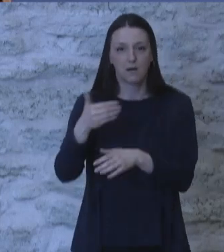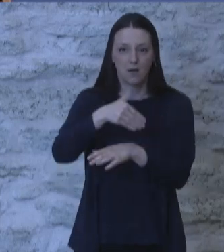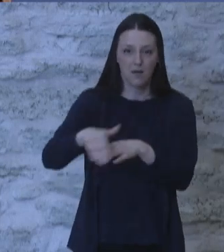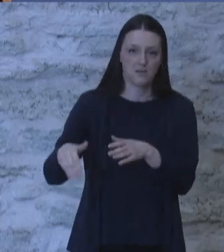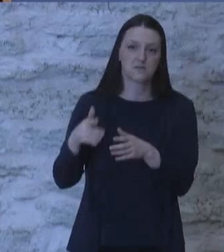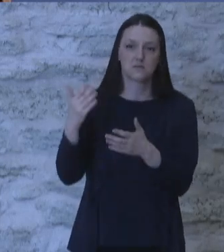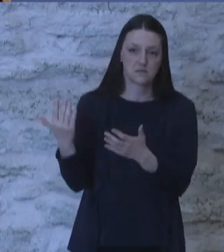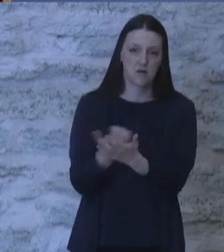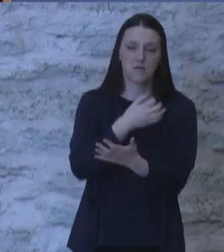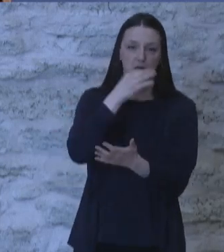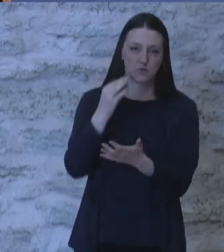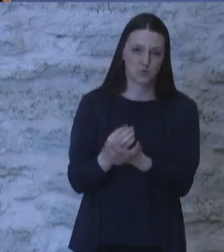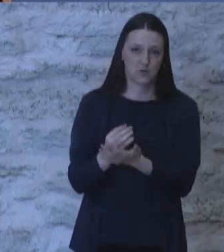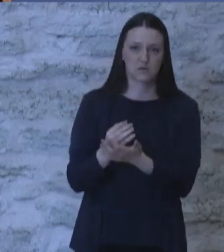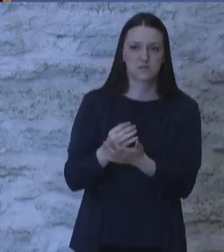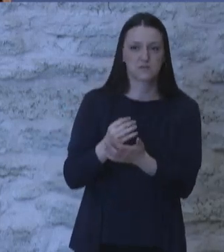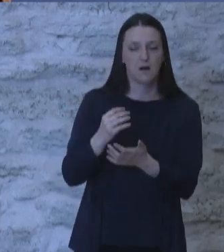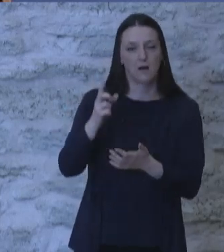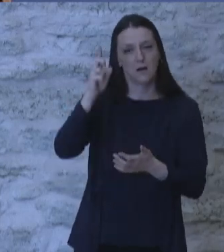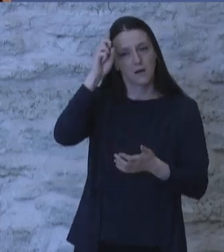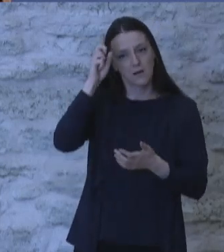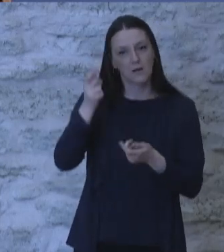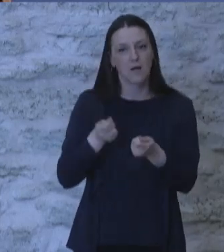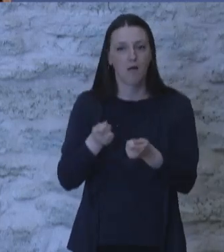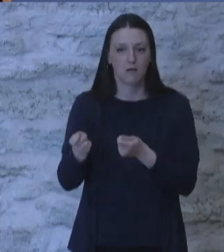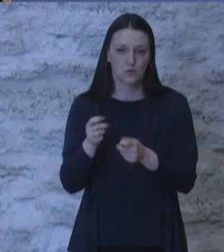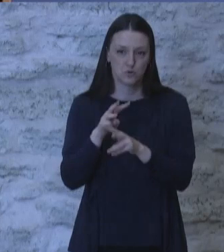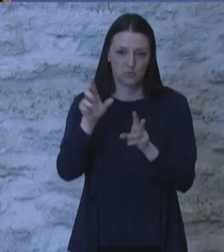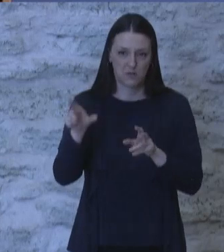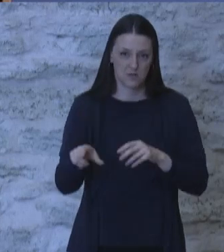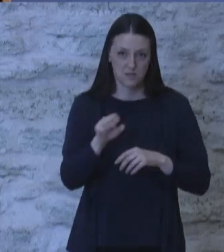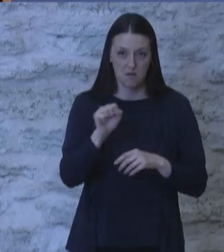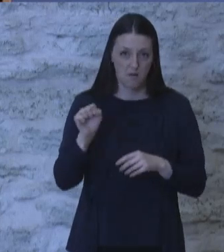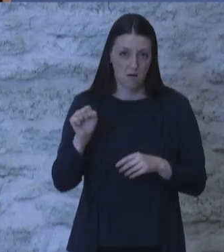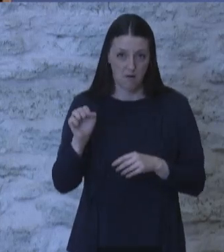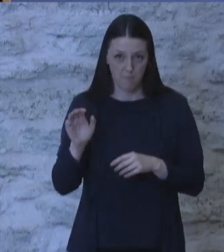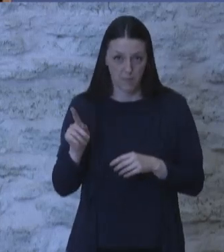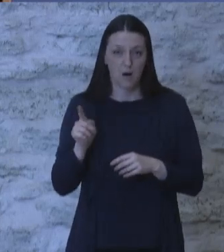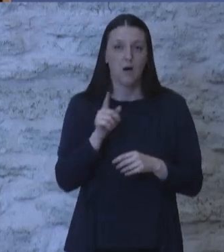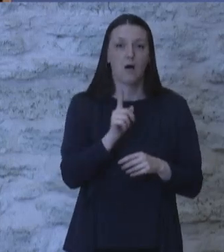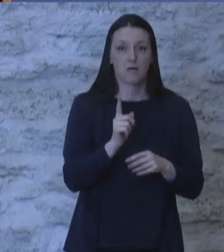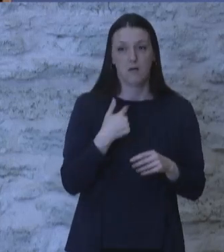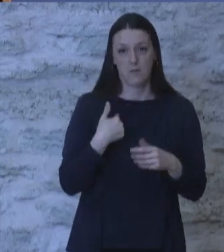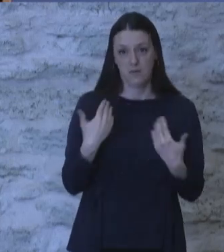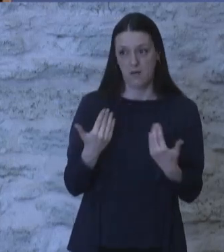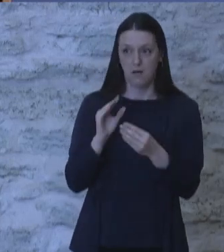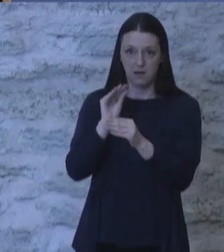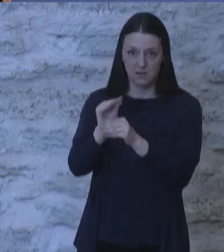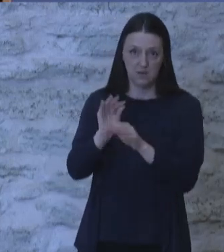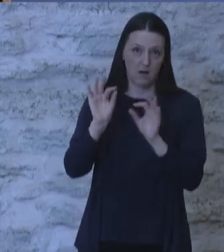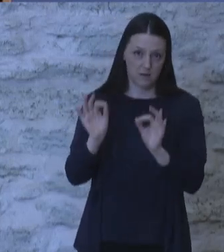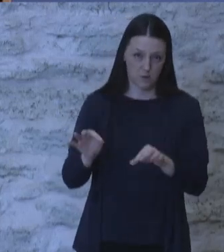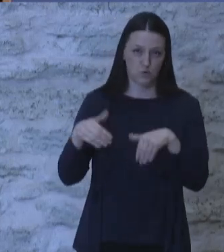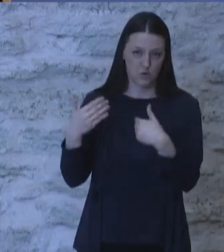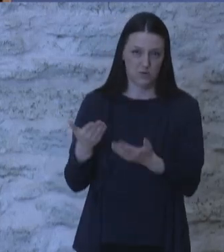riigihaldusminister Jaak Haab. Aga täna ma olen ka laiendan natukene seda, et tal on ka õigus siis vaadata